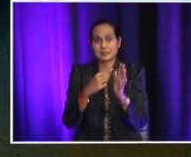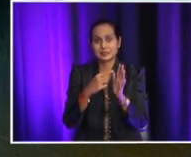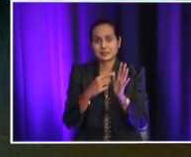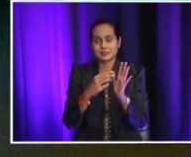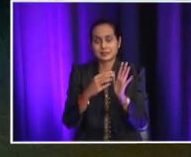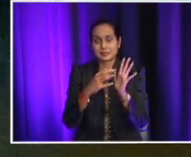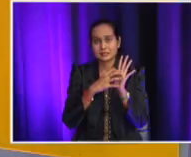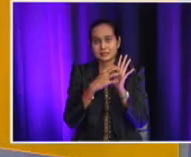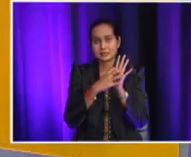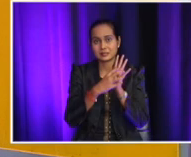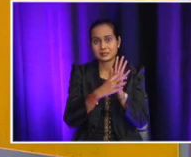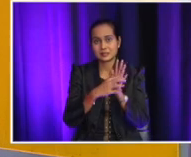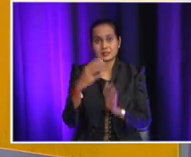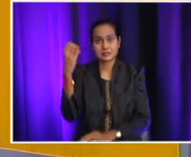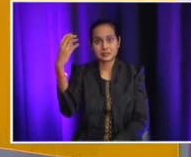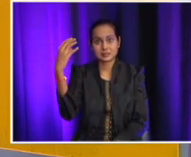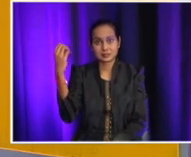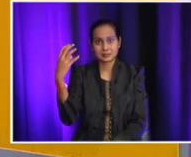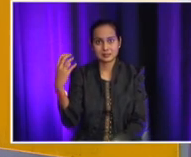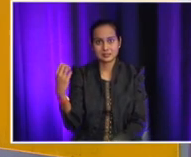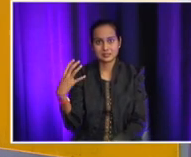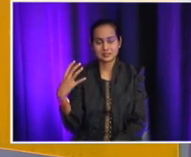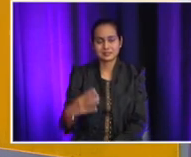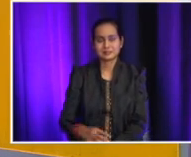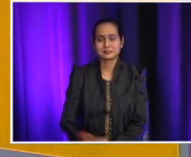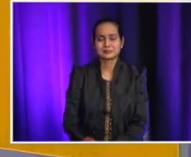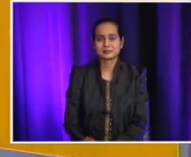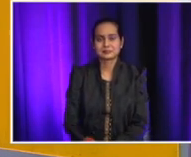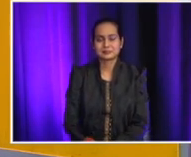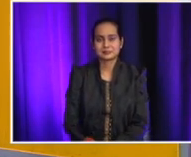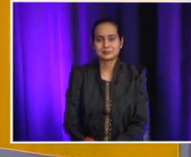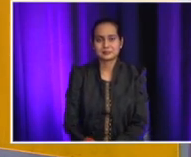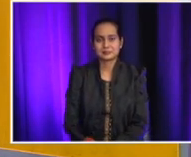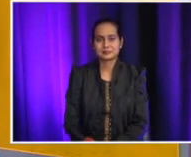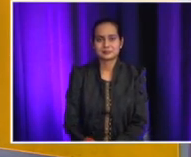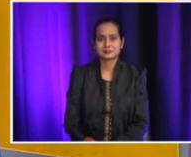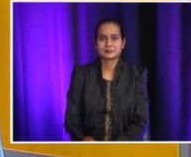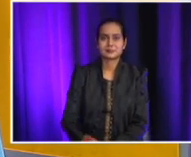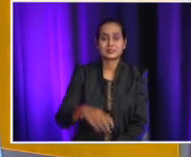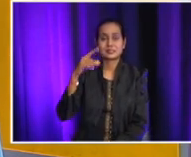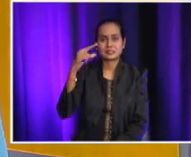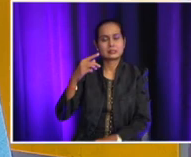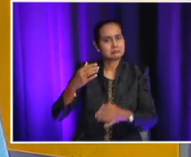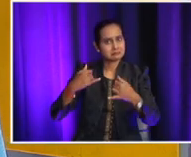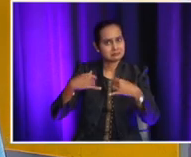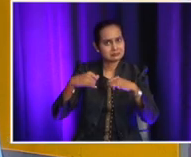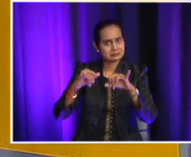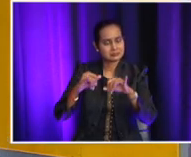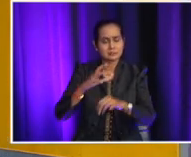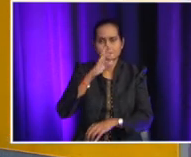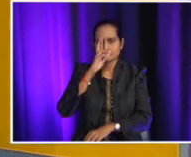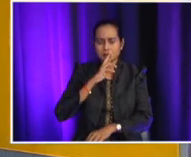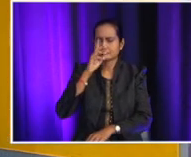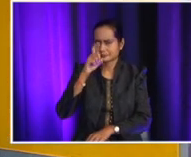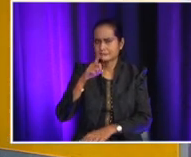kalau kita berada di Jalan Raya kan kita akan nampak lebih besar lagi merah masih berhenti